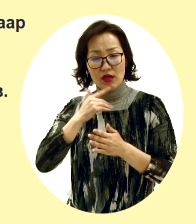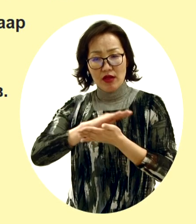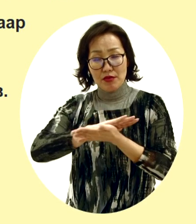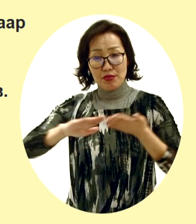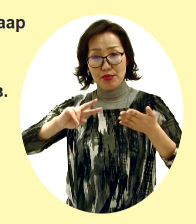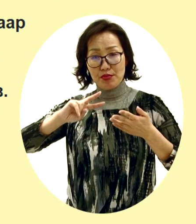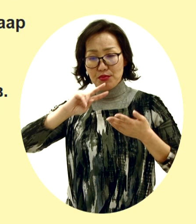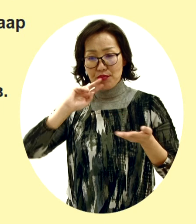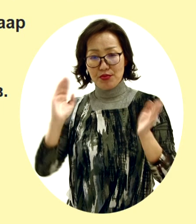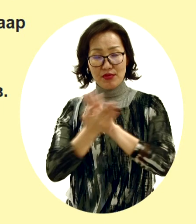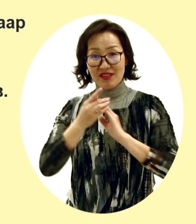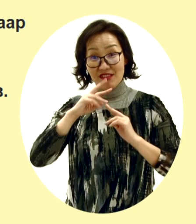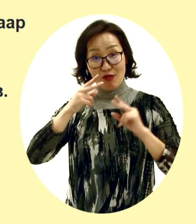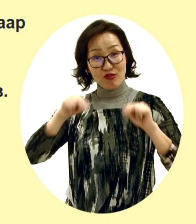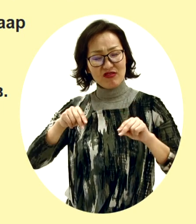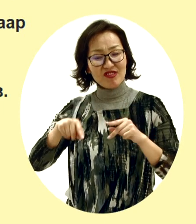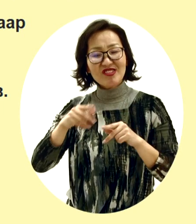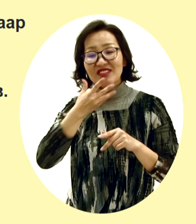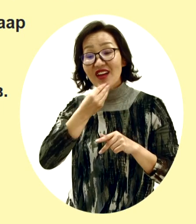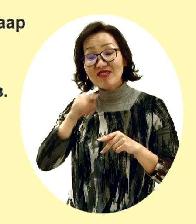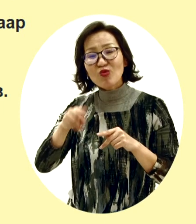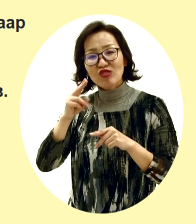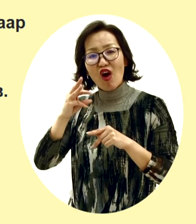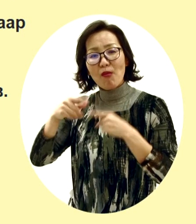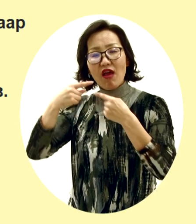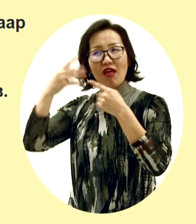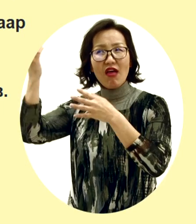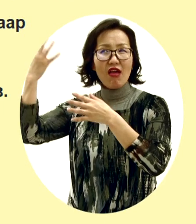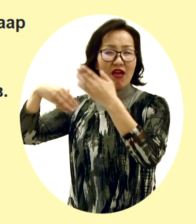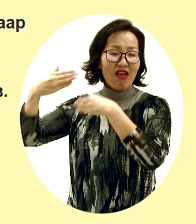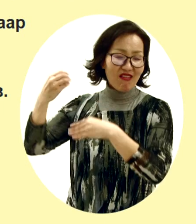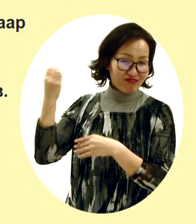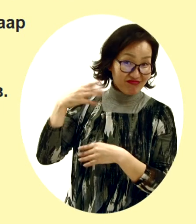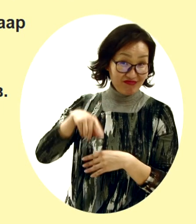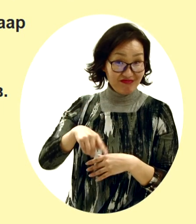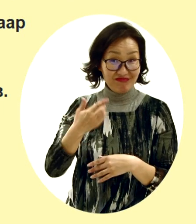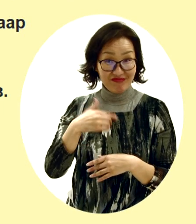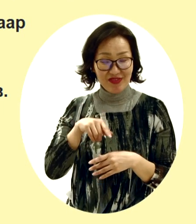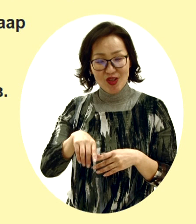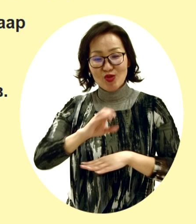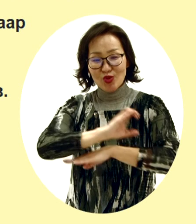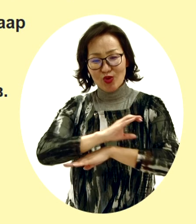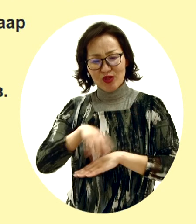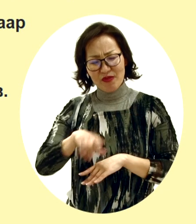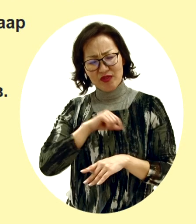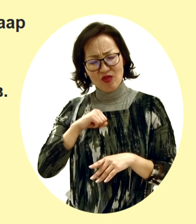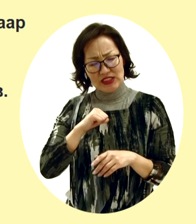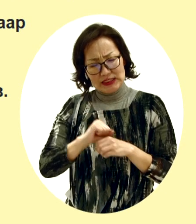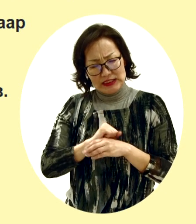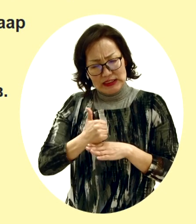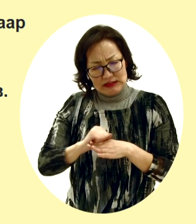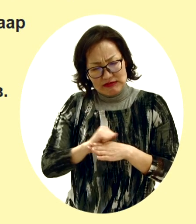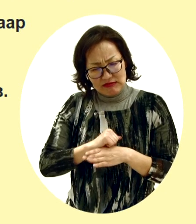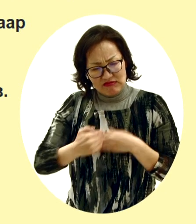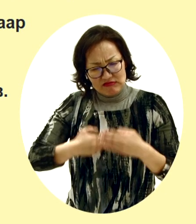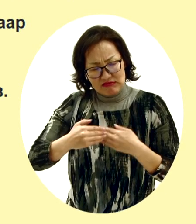болсон домог мэт яриа үлджээ. Тэрвэр илтгэгч нарын олон илтгэлийг цээжилж гэртээ сургууль хийж байсан